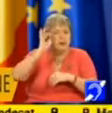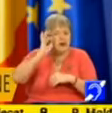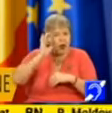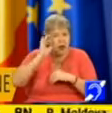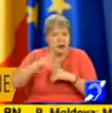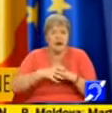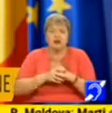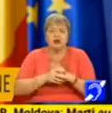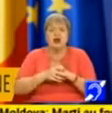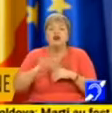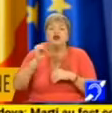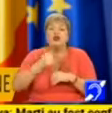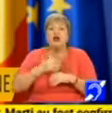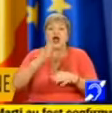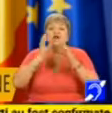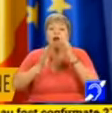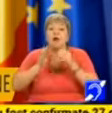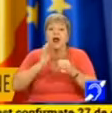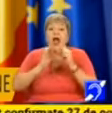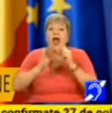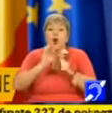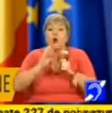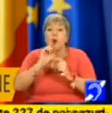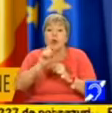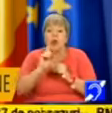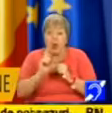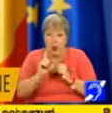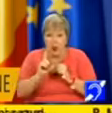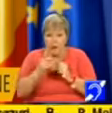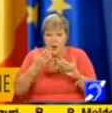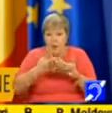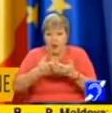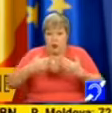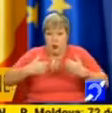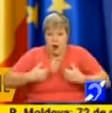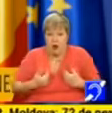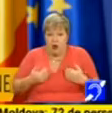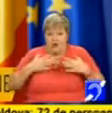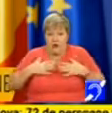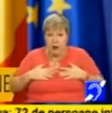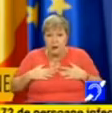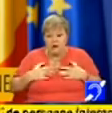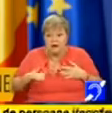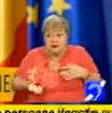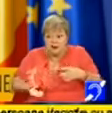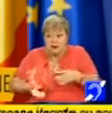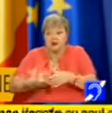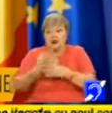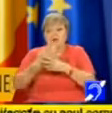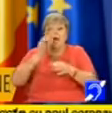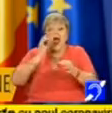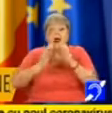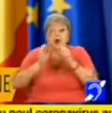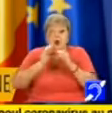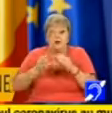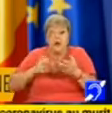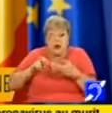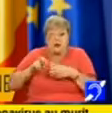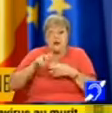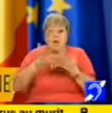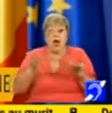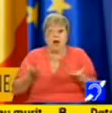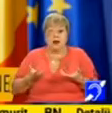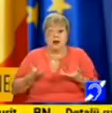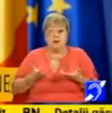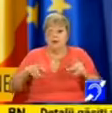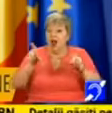evaluare economică, fiindcă noi dorim să repornim economia României. Este la fel